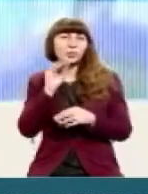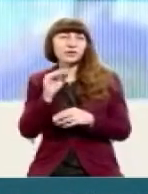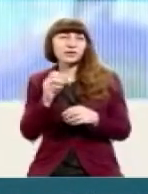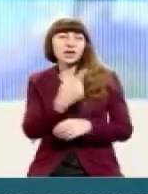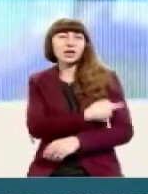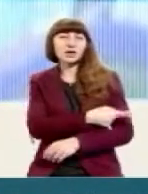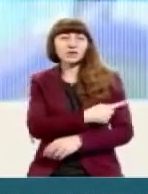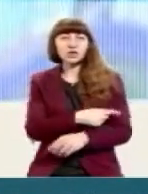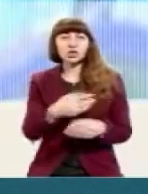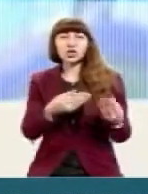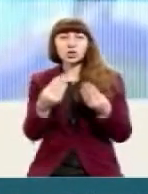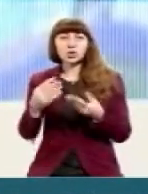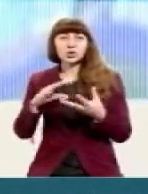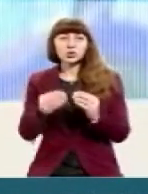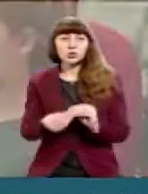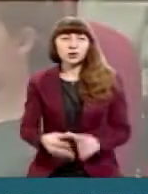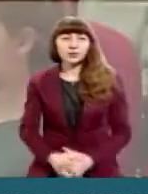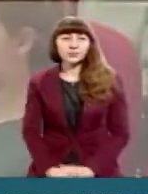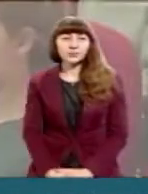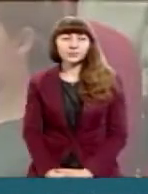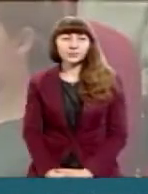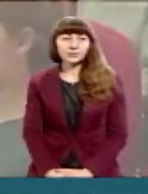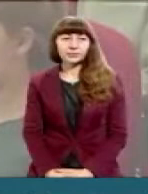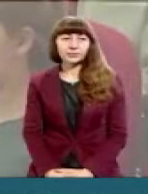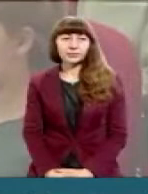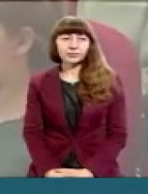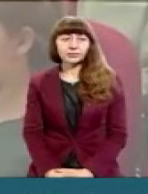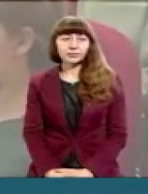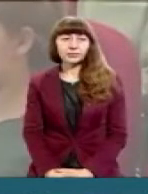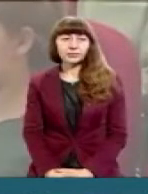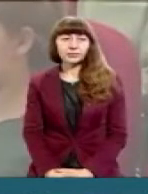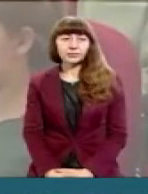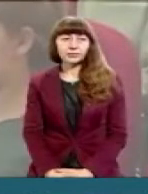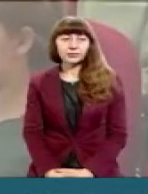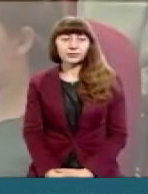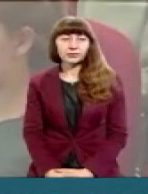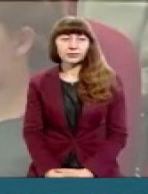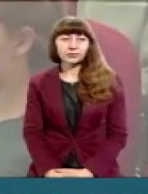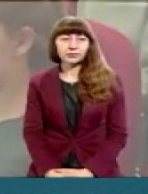кадров дает свои результаты. Дмитрий Муштар, Руслан Шабаев, телеканал Костанай. Спасибо за внимание.